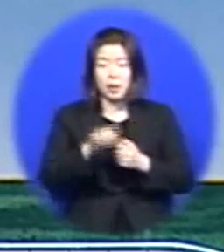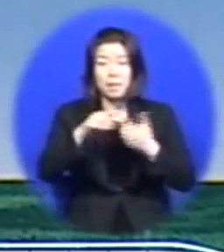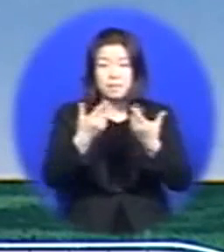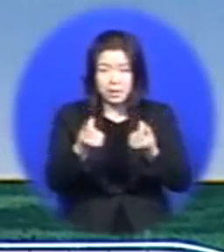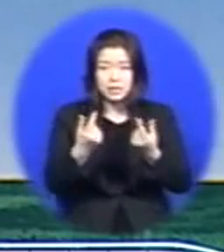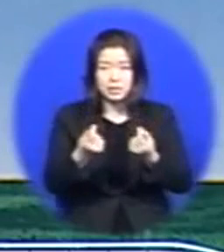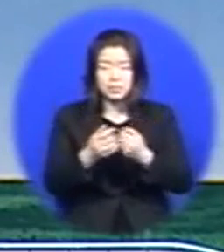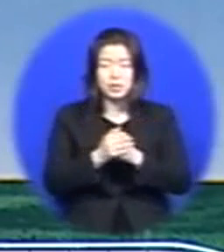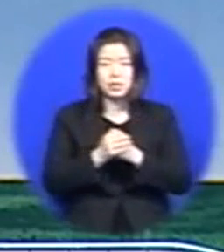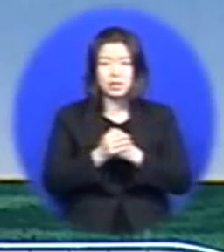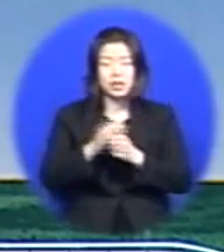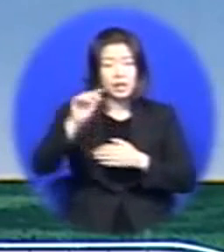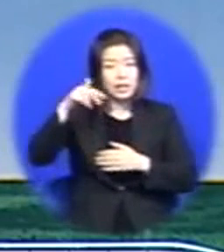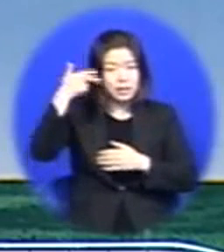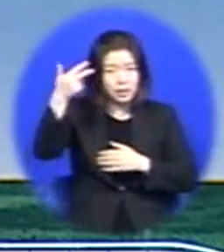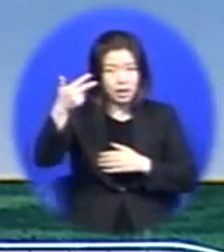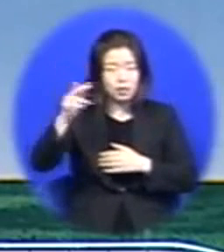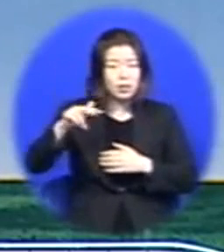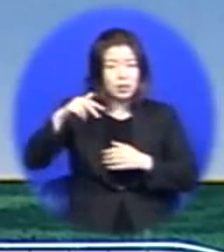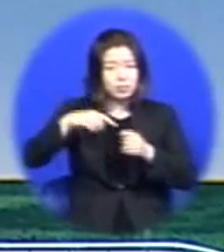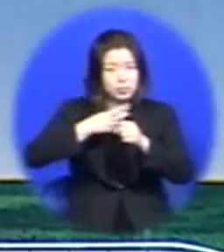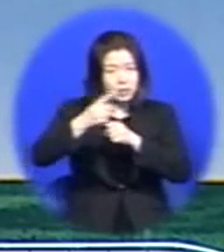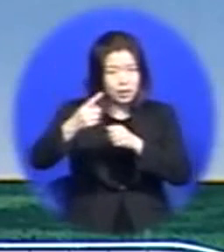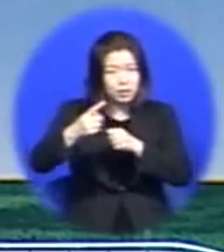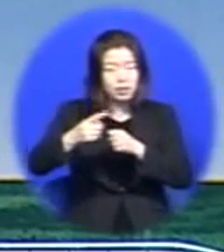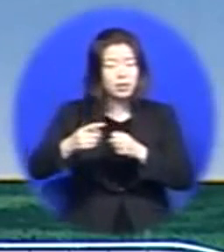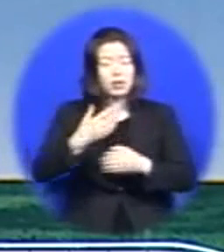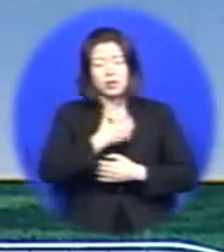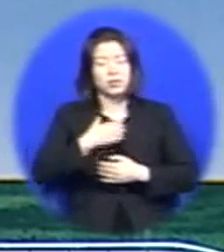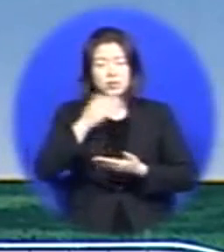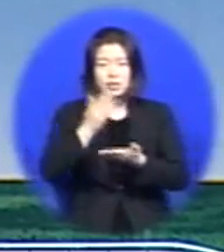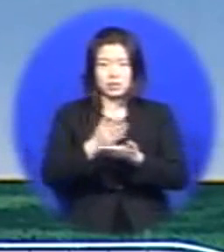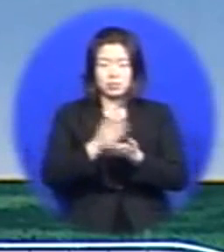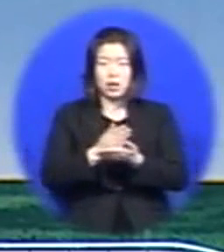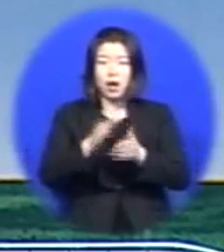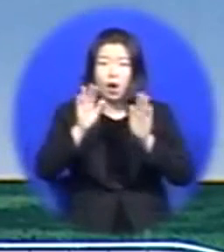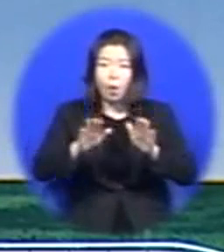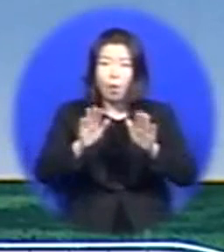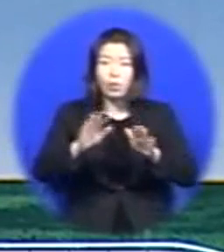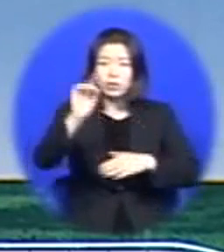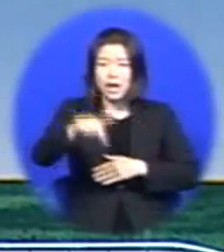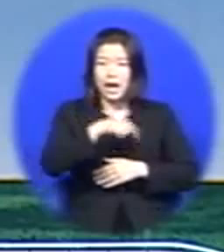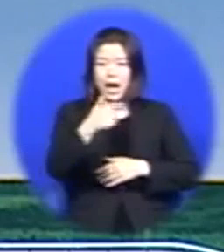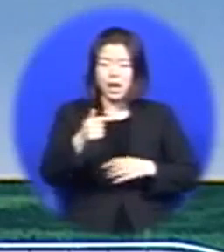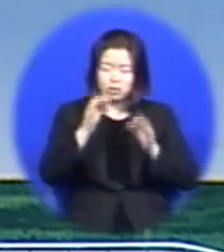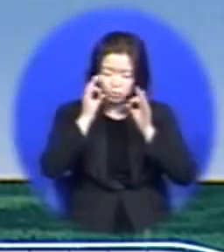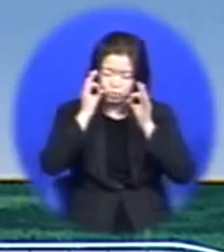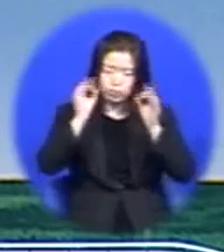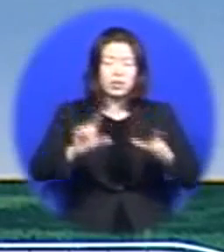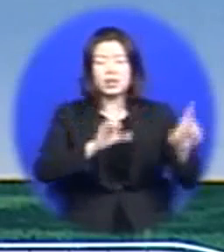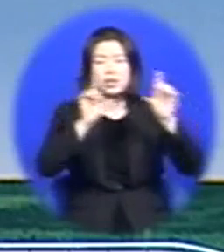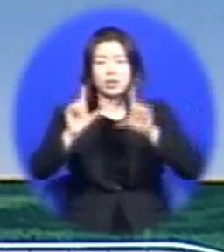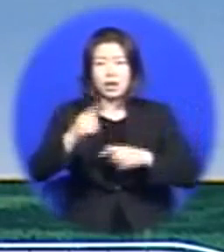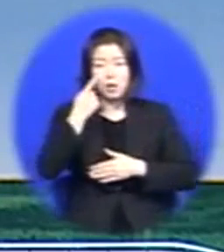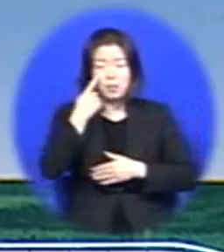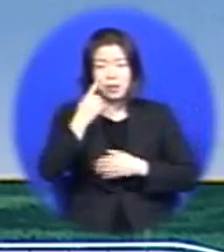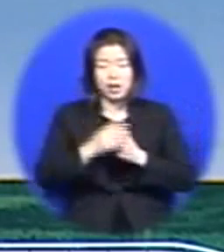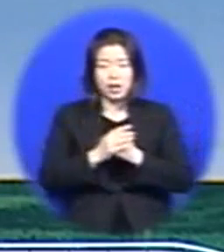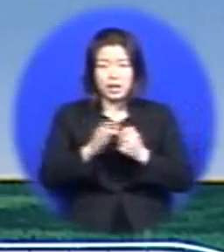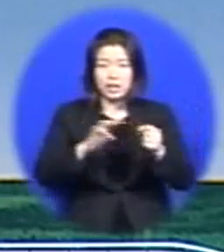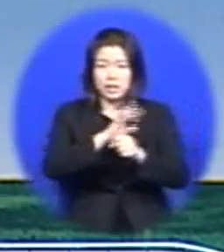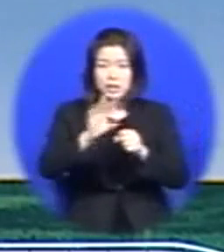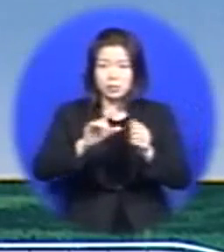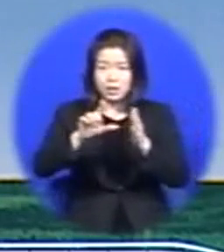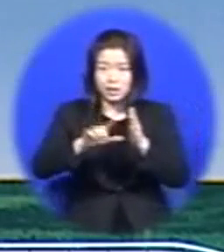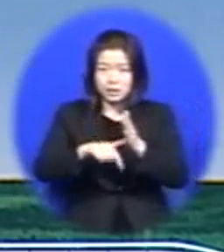그렇습니다. 다음 주나 다음 해를 걱정하지 마십시오. 오늘 하루를 충실하게 살아보십시오.